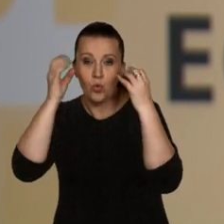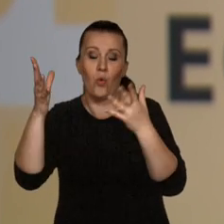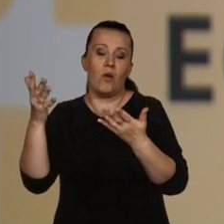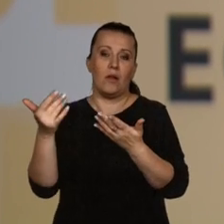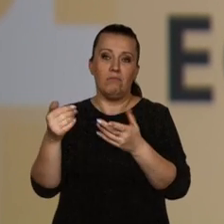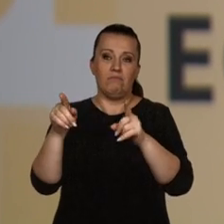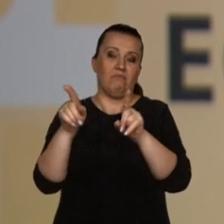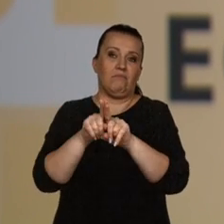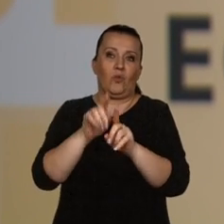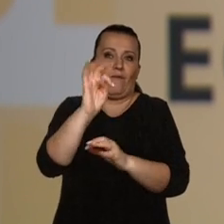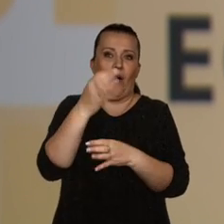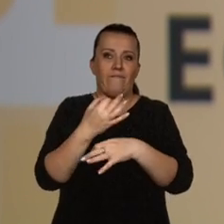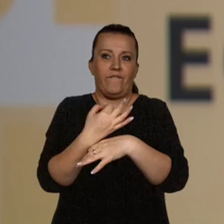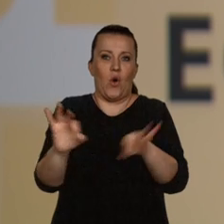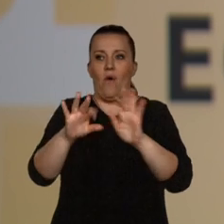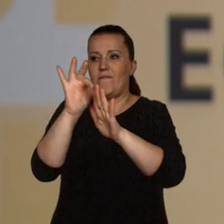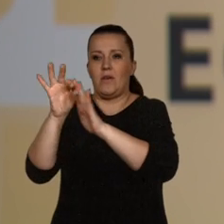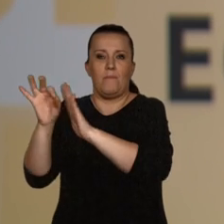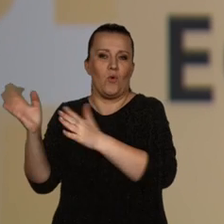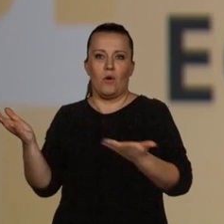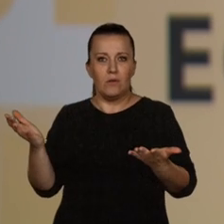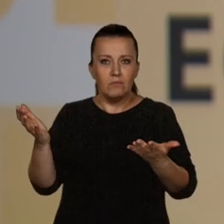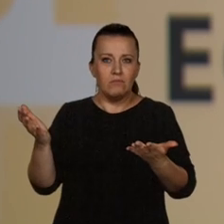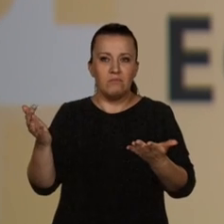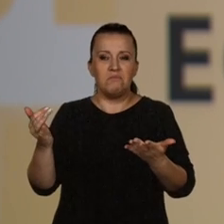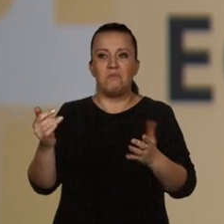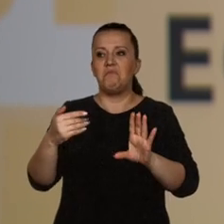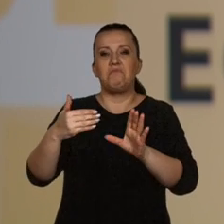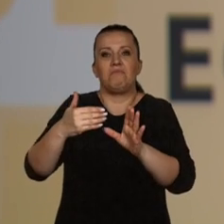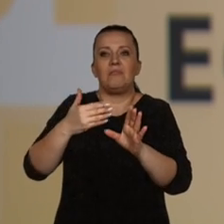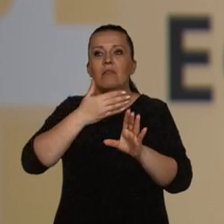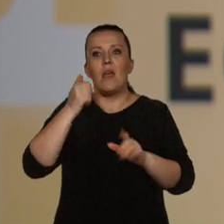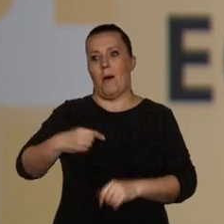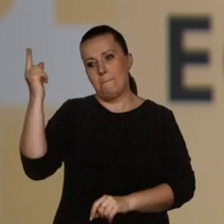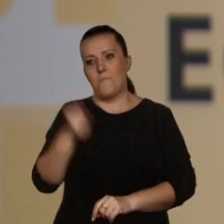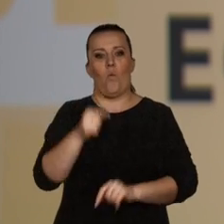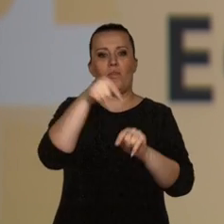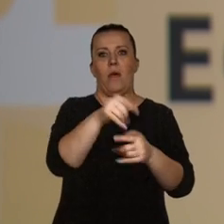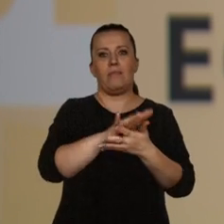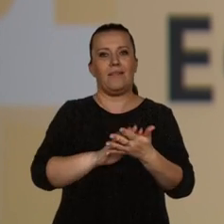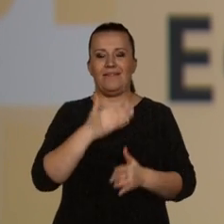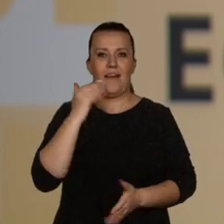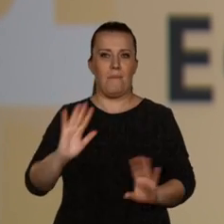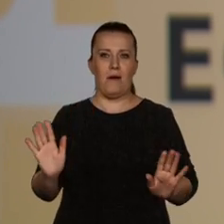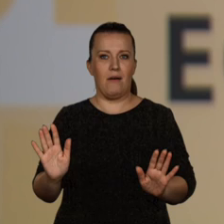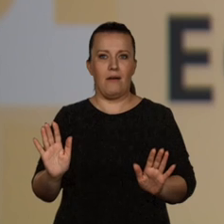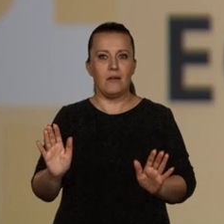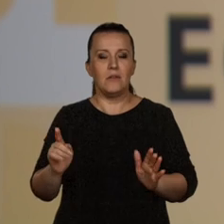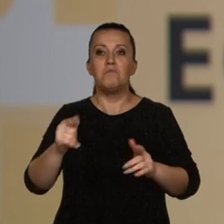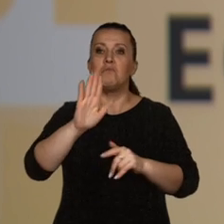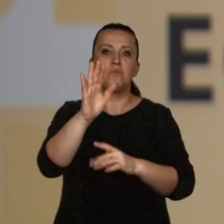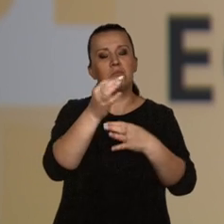maturze. Nikt Ci nie narzuci, czy dany tekst jest dla Ciebie ważny, czy nie jest dla Ciebie ważny. Ten